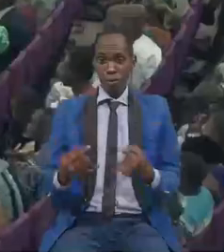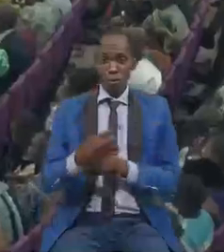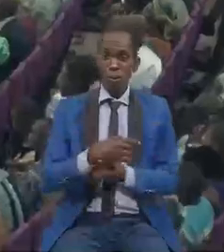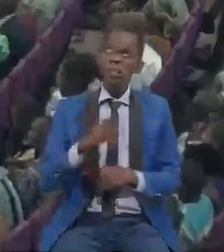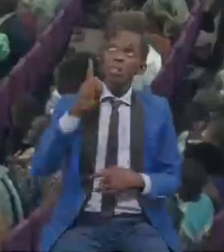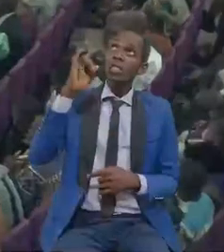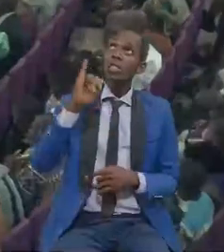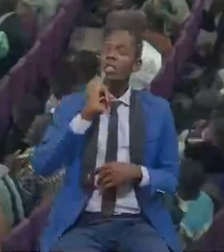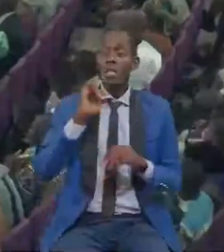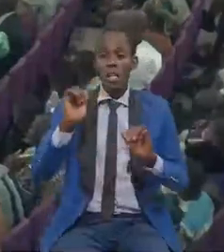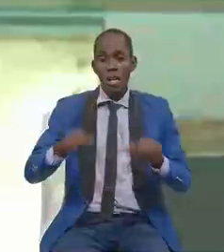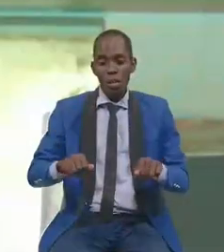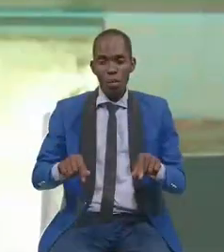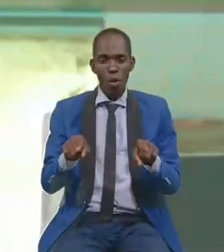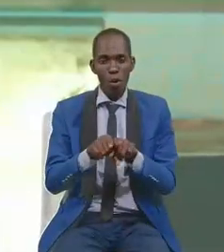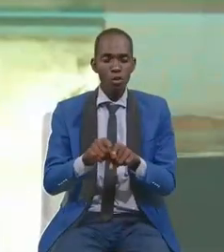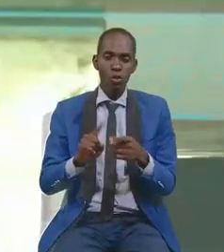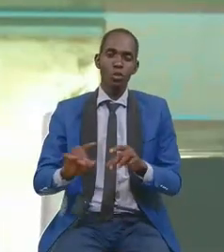aussi l'accomplir.